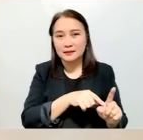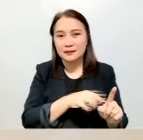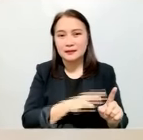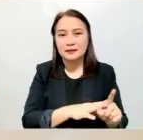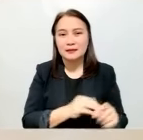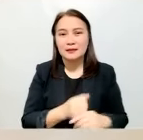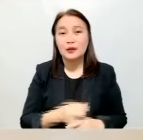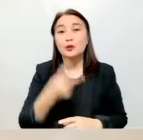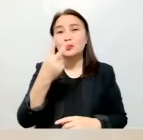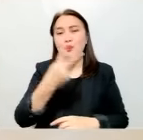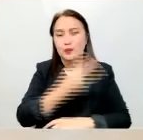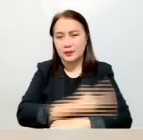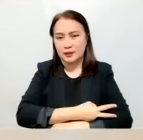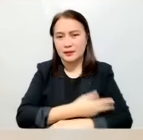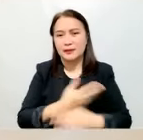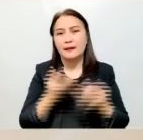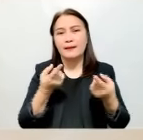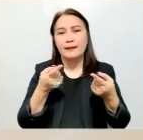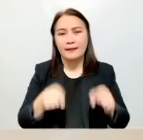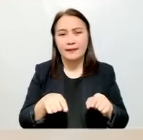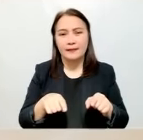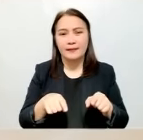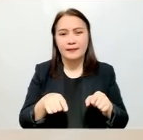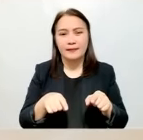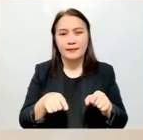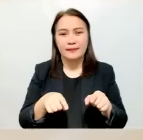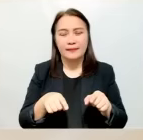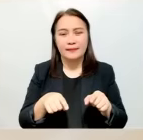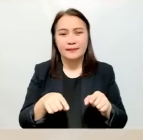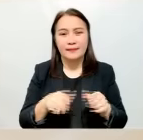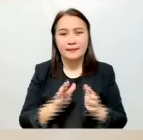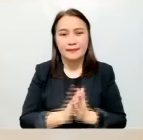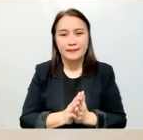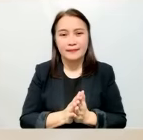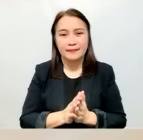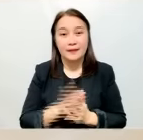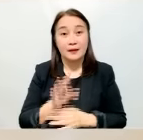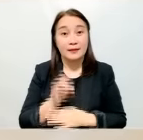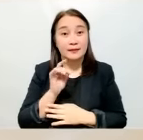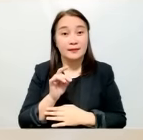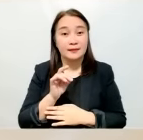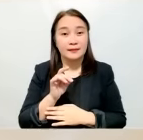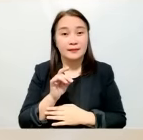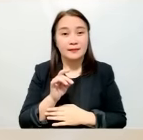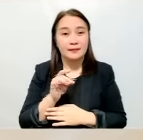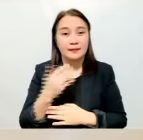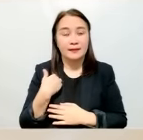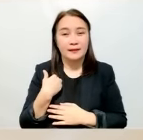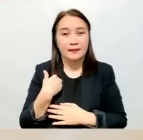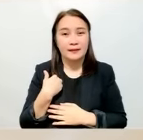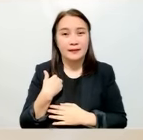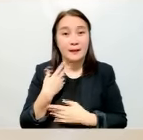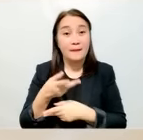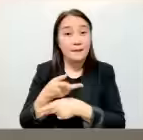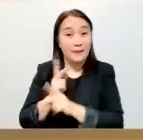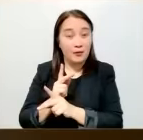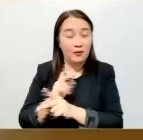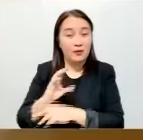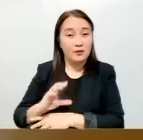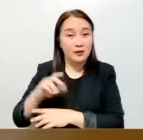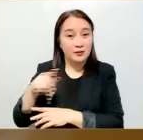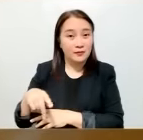ganong sitwasyon. At natuklasan nga lang to nung hiram ng cellphone doon sa kapatid.